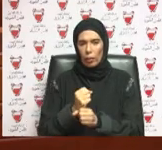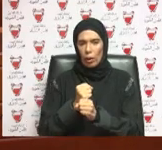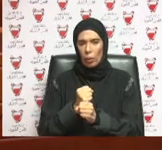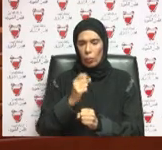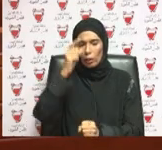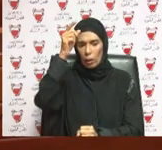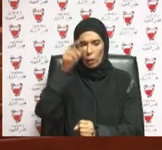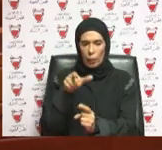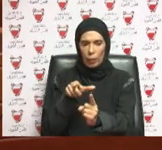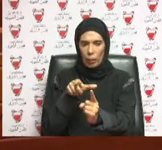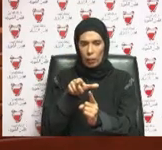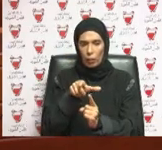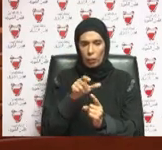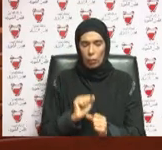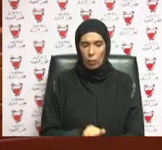ورعاه،